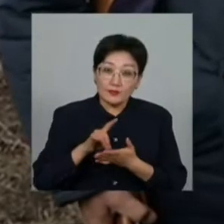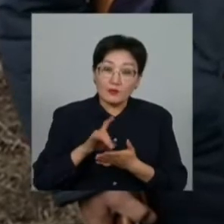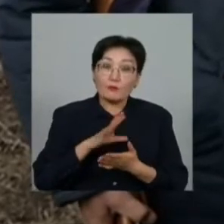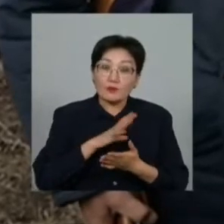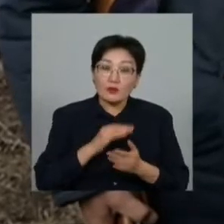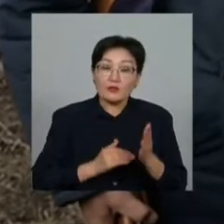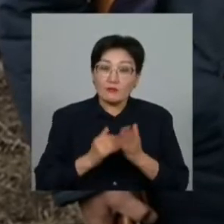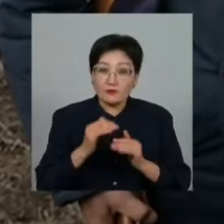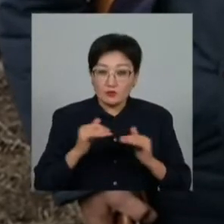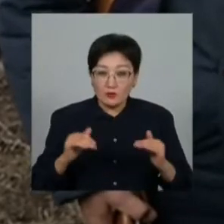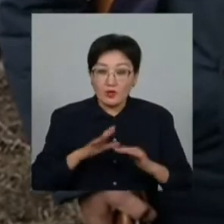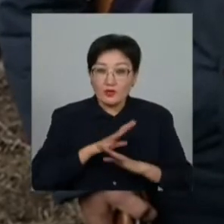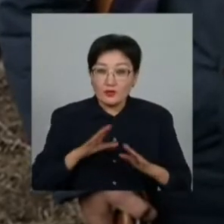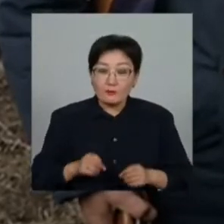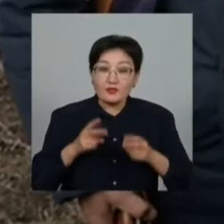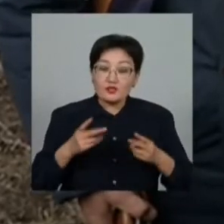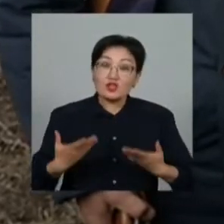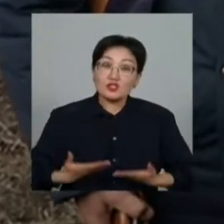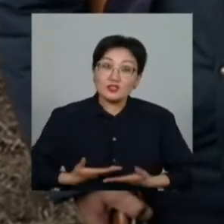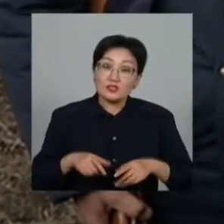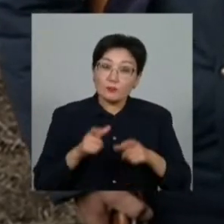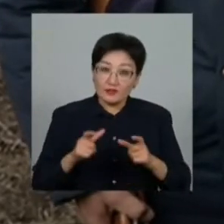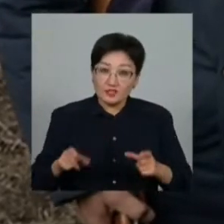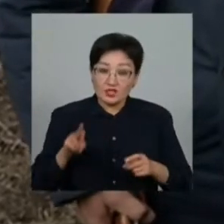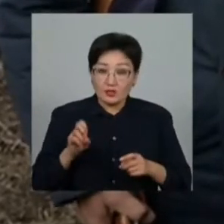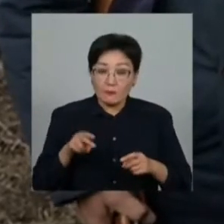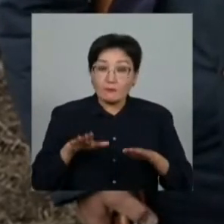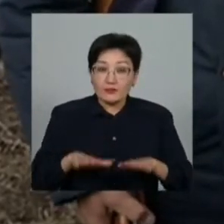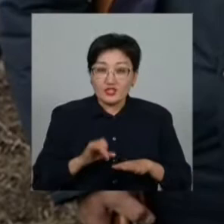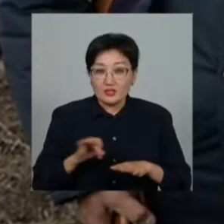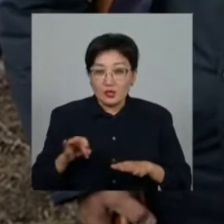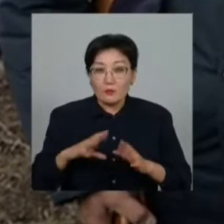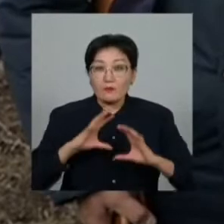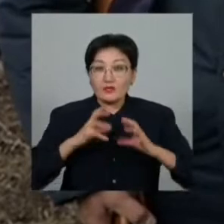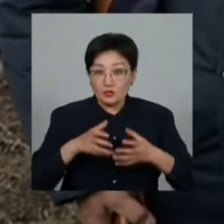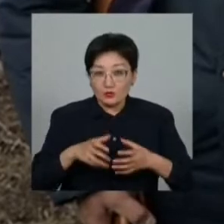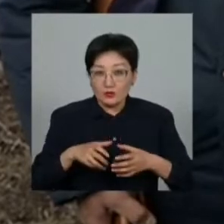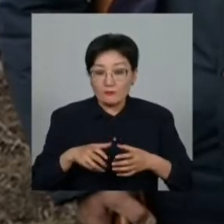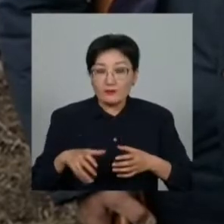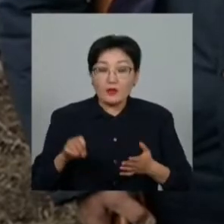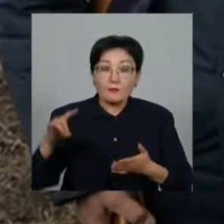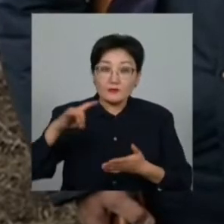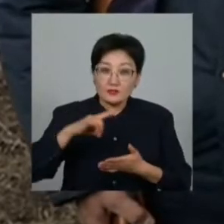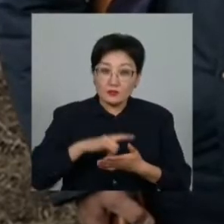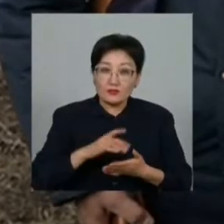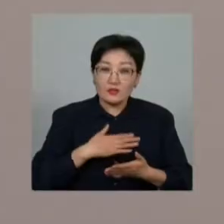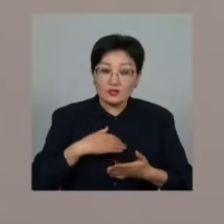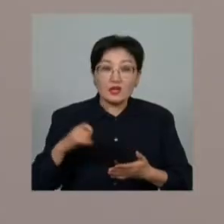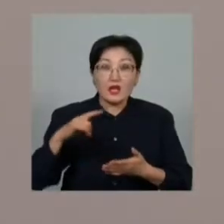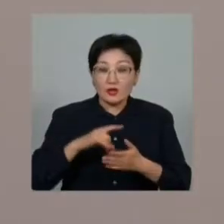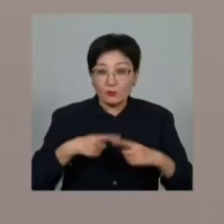чтобы не было угрозы жизни пассажирам как местным такие международным гостям пролетающие в наше рапорт